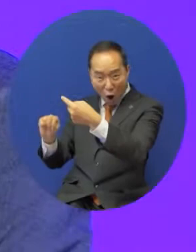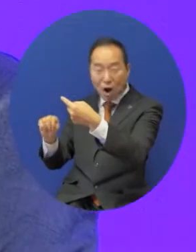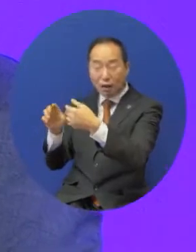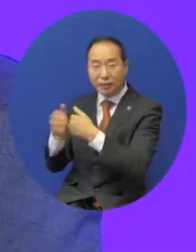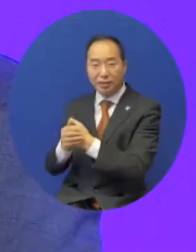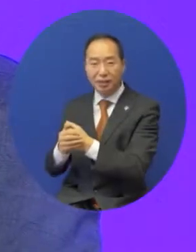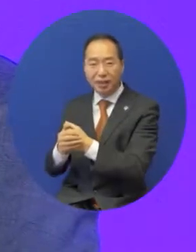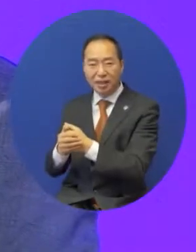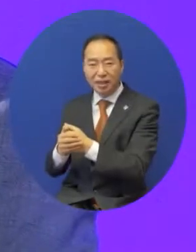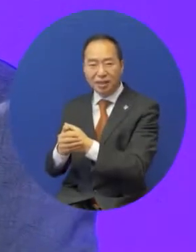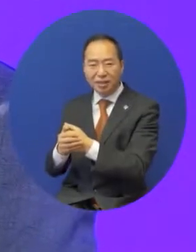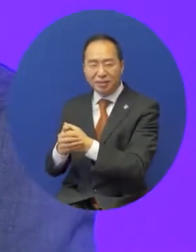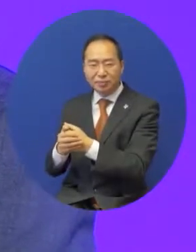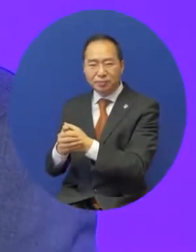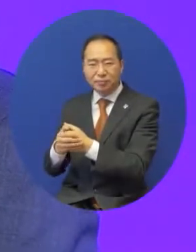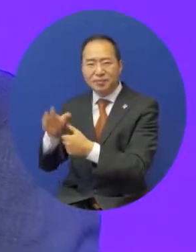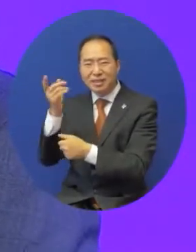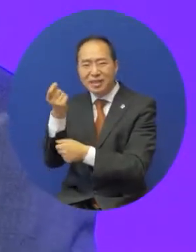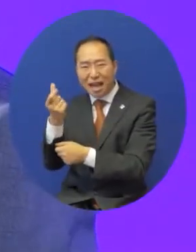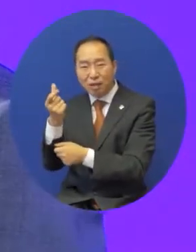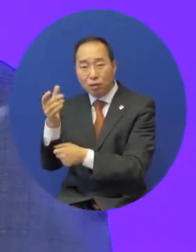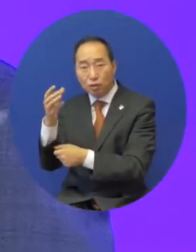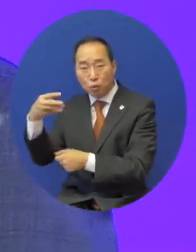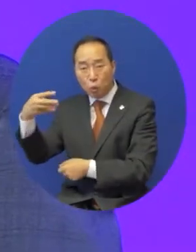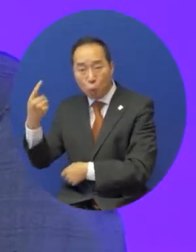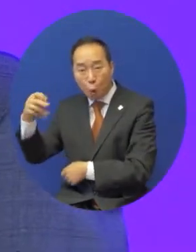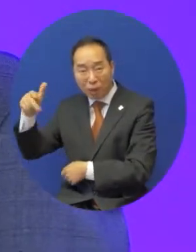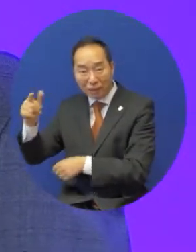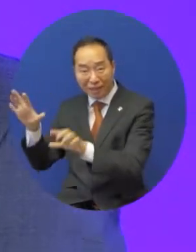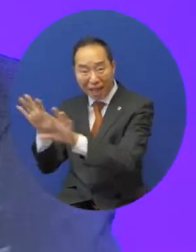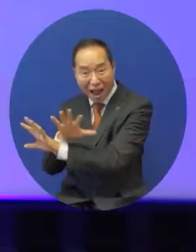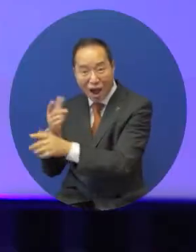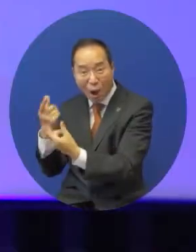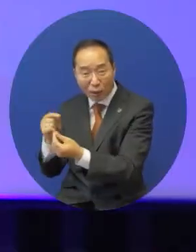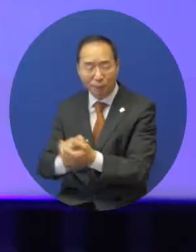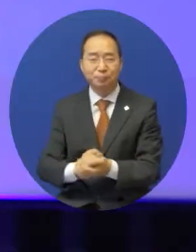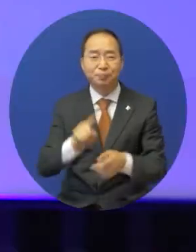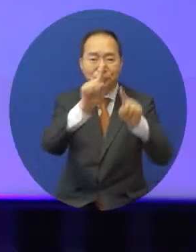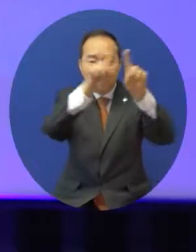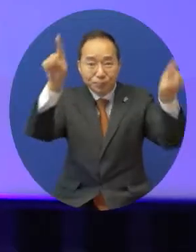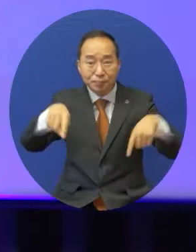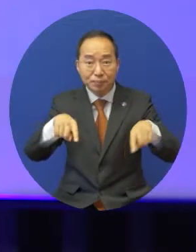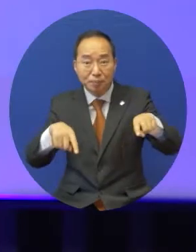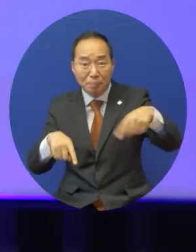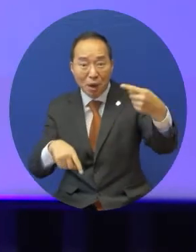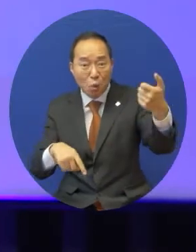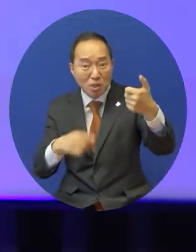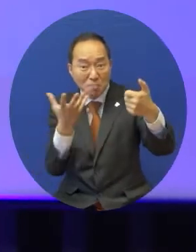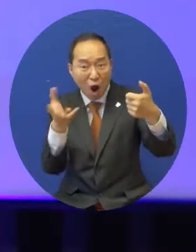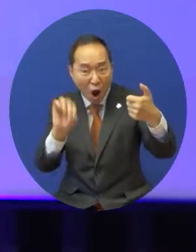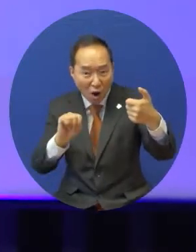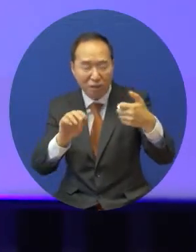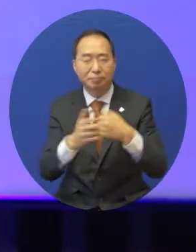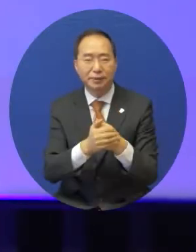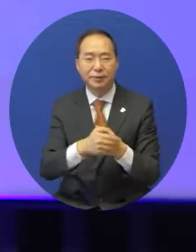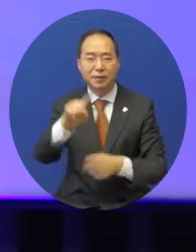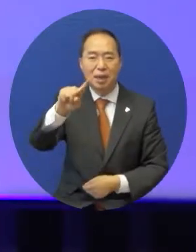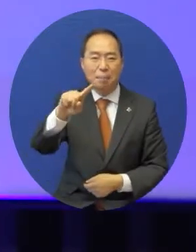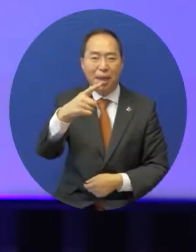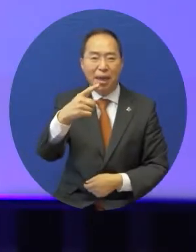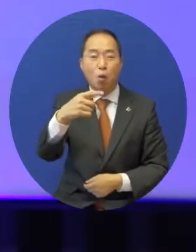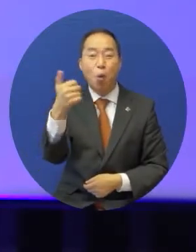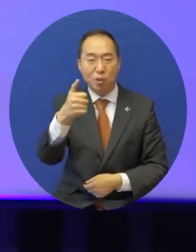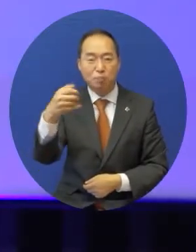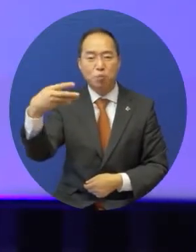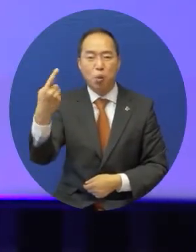부동산처럼 그림을 토큰화를 하는 거야. 그래서 150억 개 토큰을 만들어서 예를 들어서